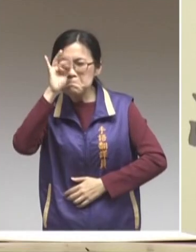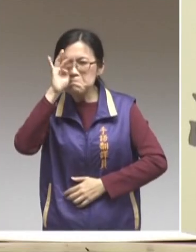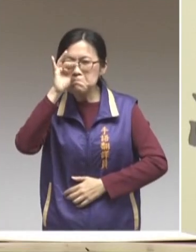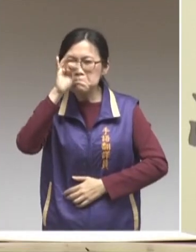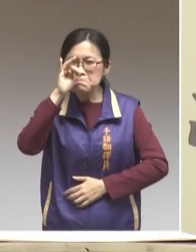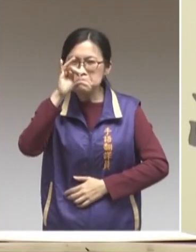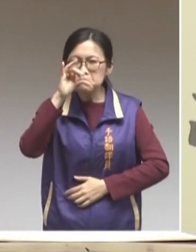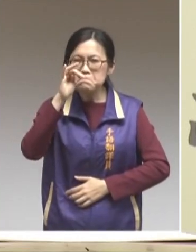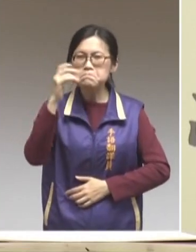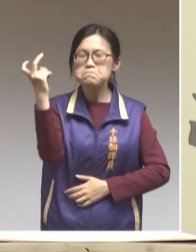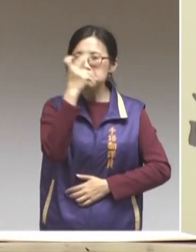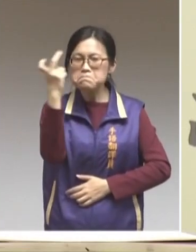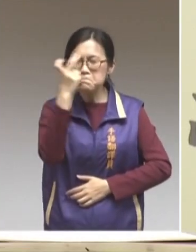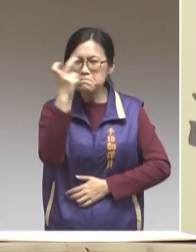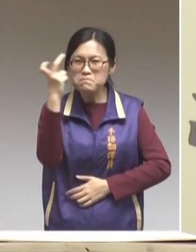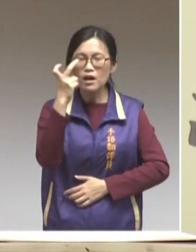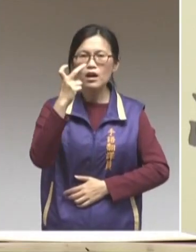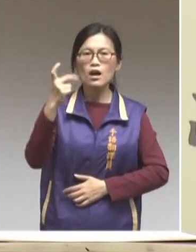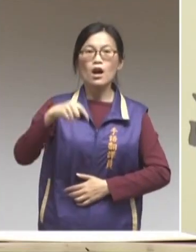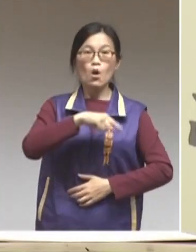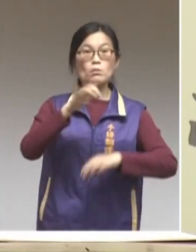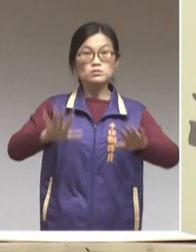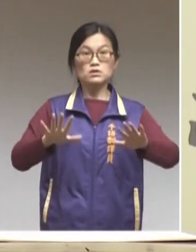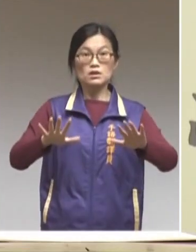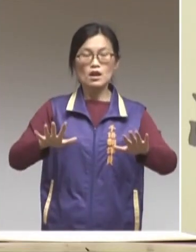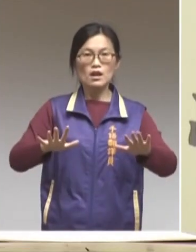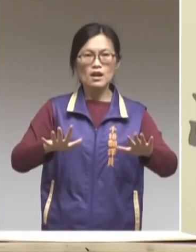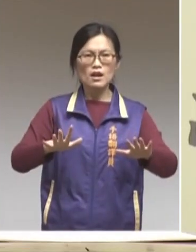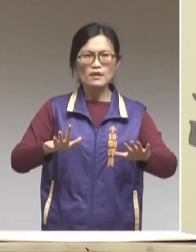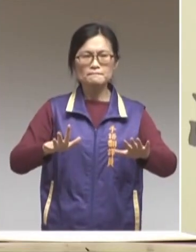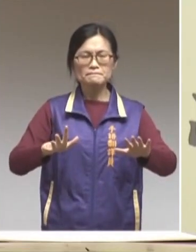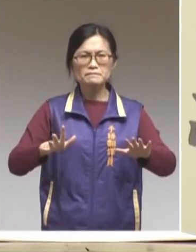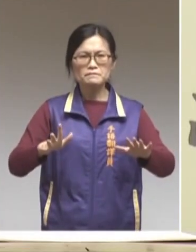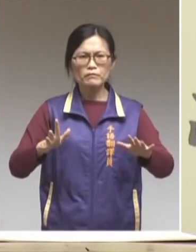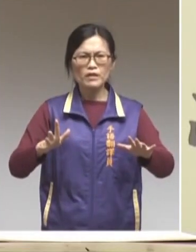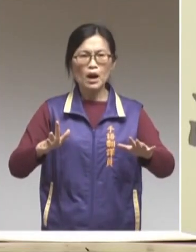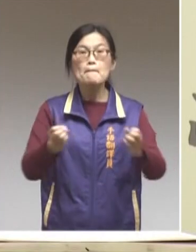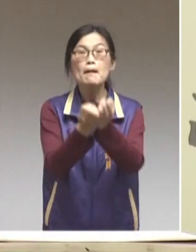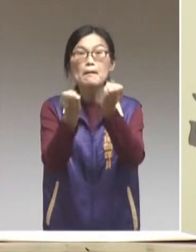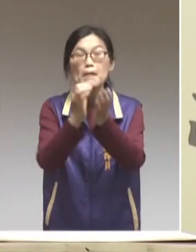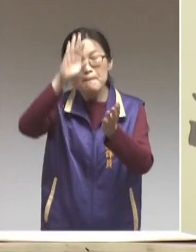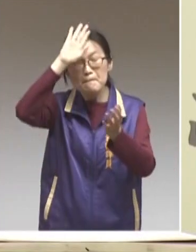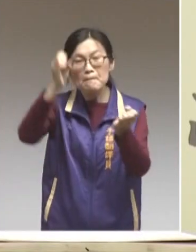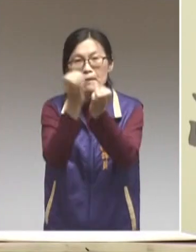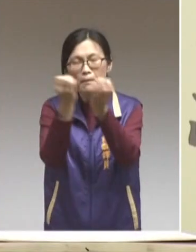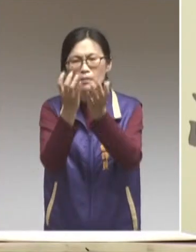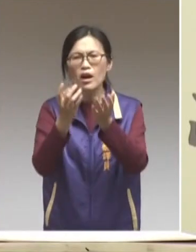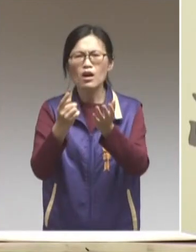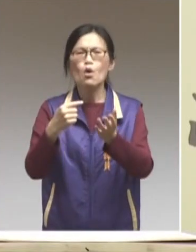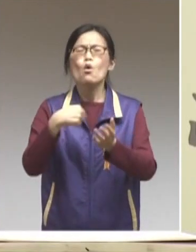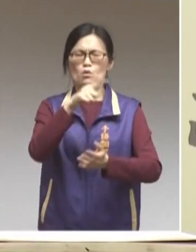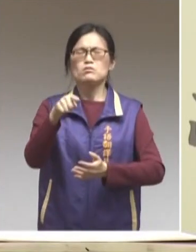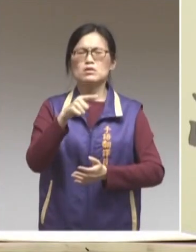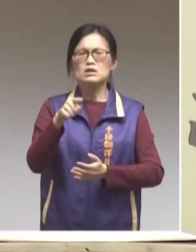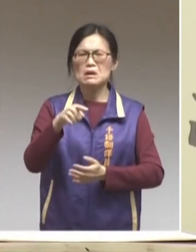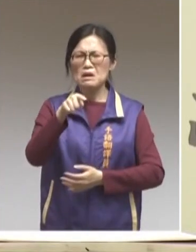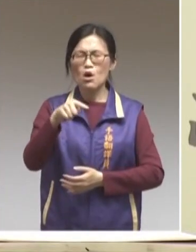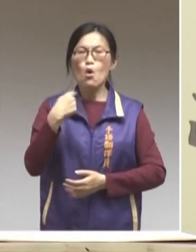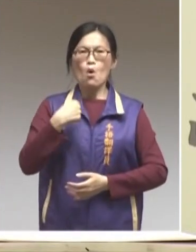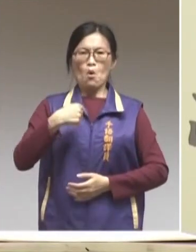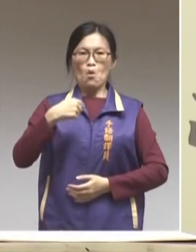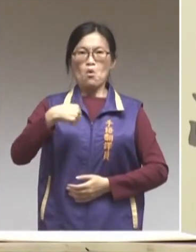扩大监测的过程里面啊，我们今天所发生的这个个案，就是在我们扩大监测里面啊，我们主